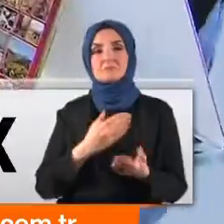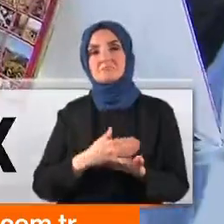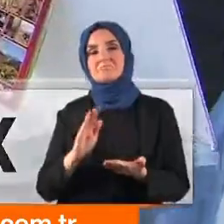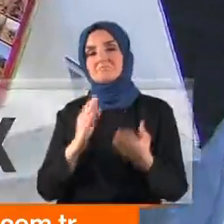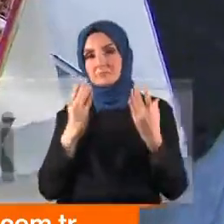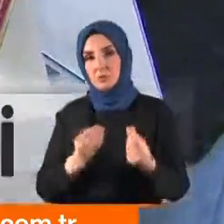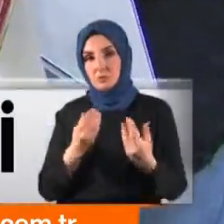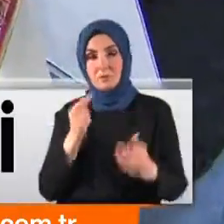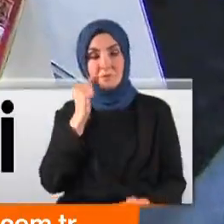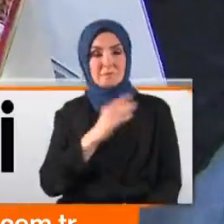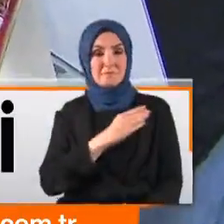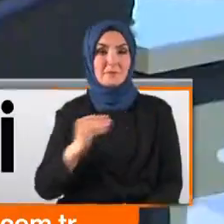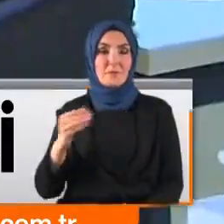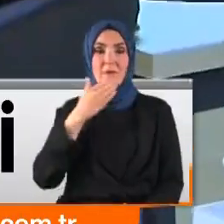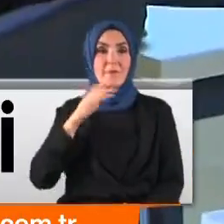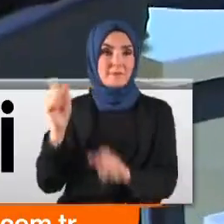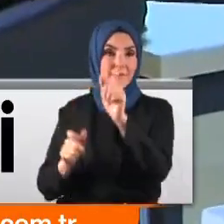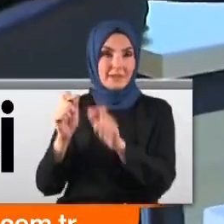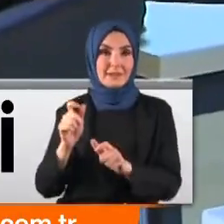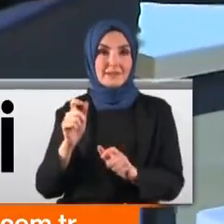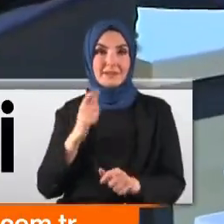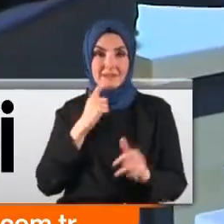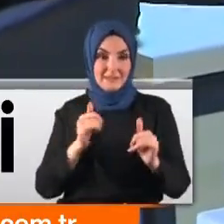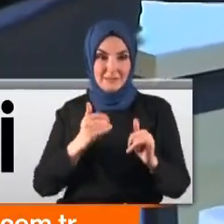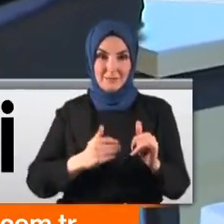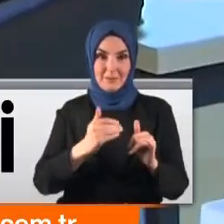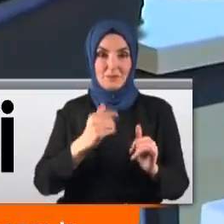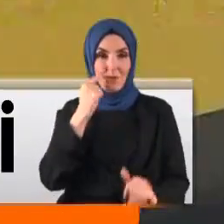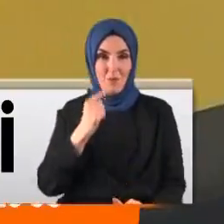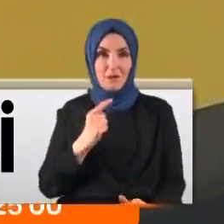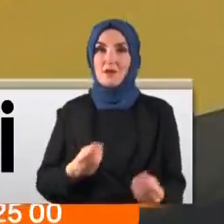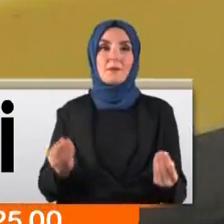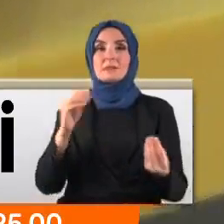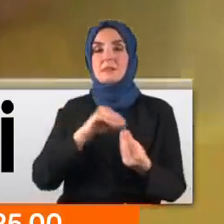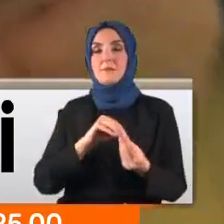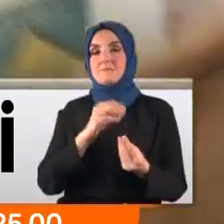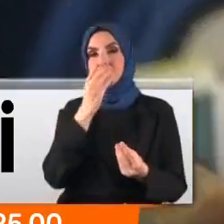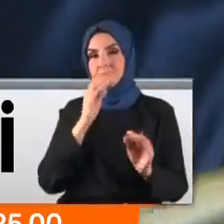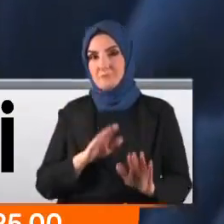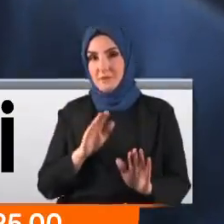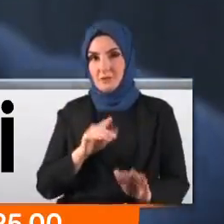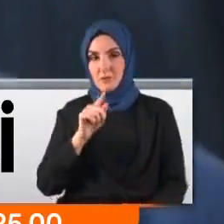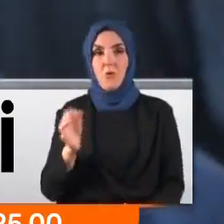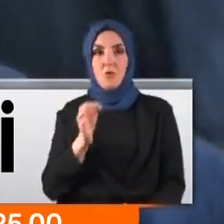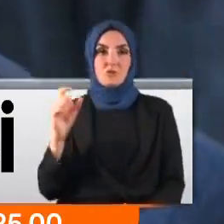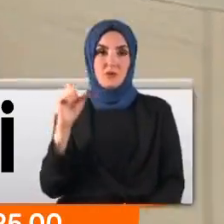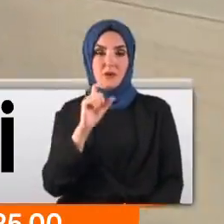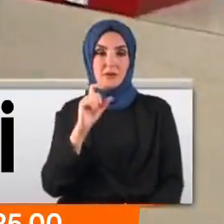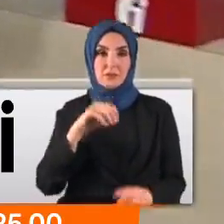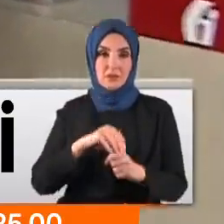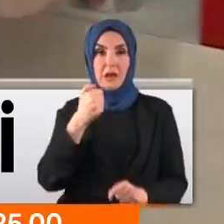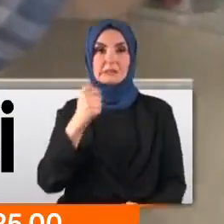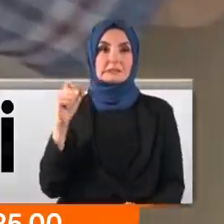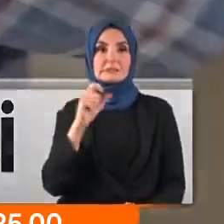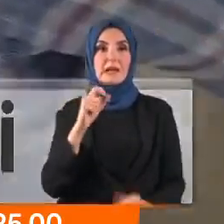Milyonlarca emeklinin de gözü yeni yılla birlikte maaşlarına yapılacak artışta. Ocak ayında açıklanacak 6 aylık enflasyon oranı